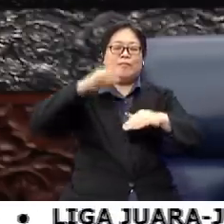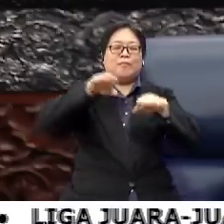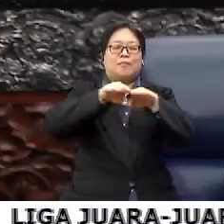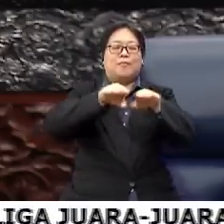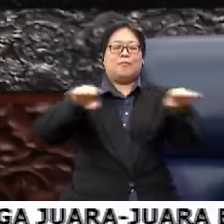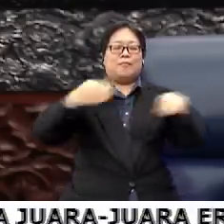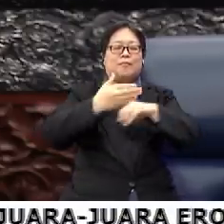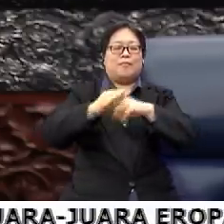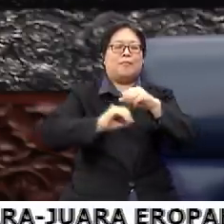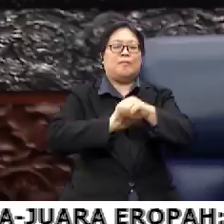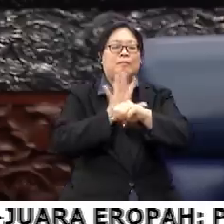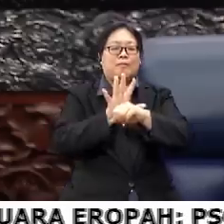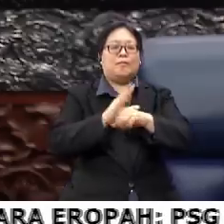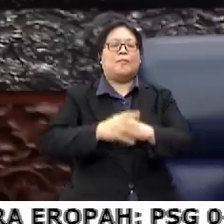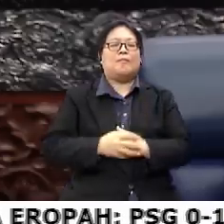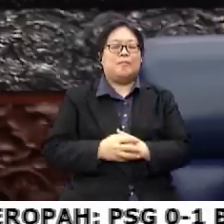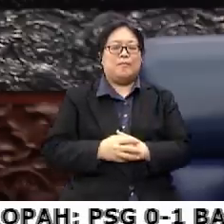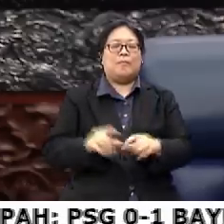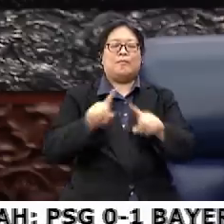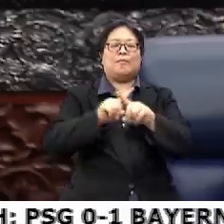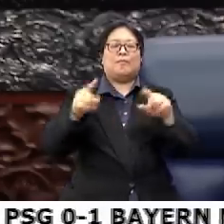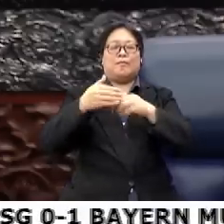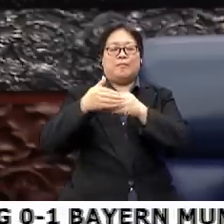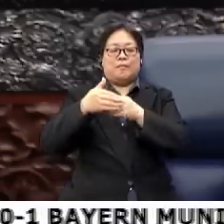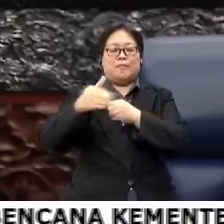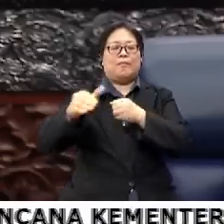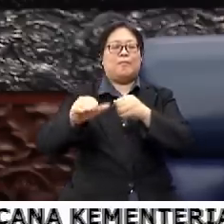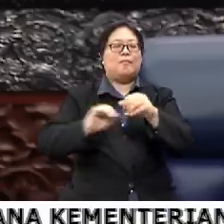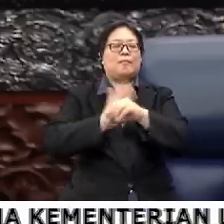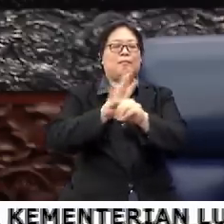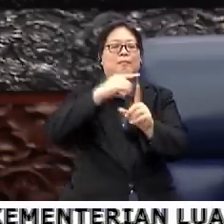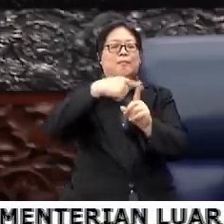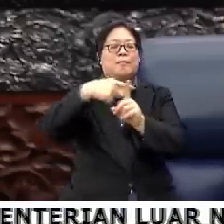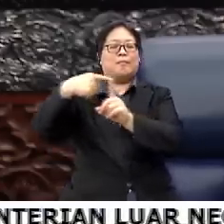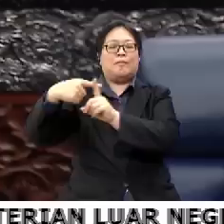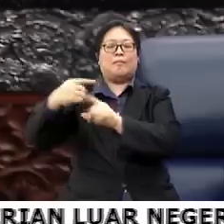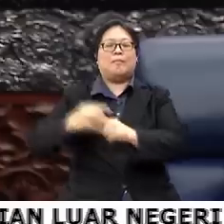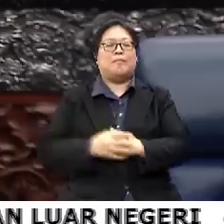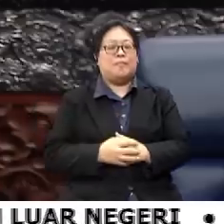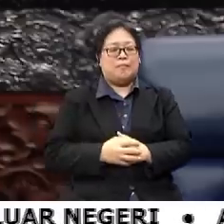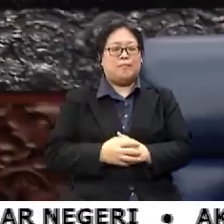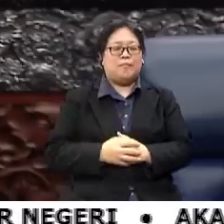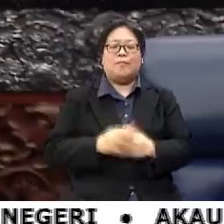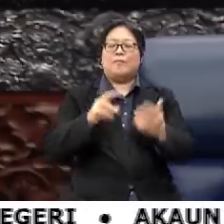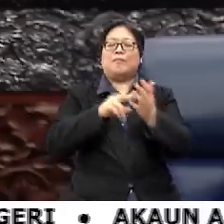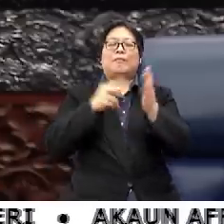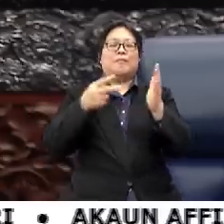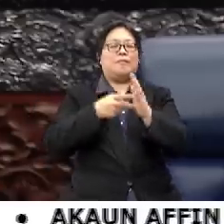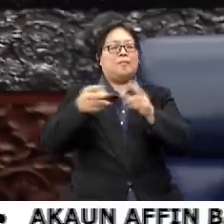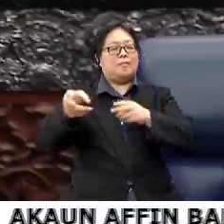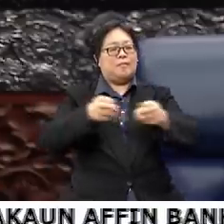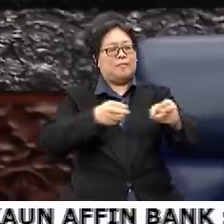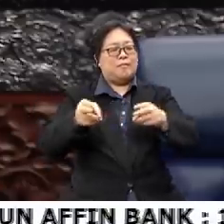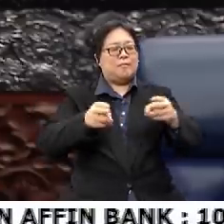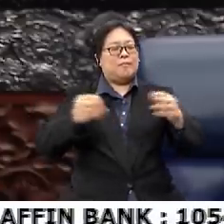paras pra-pandemik, tetapi pra-pandemik plus-plus. Dan ini bermakna usaha-usaha